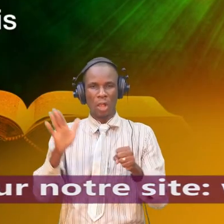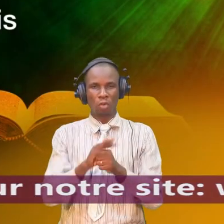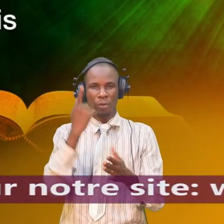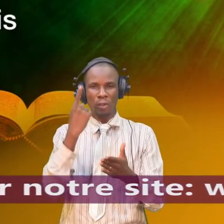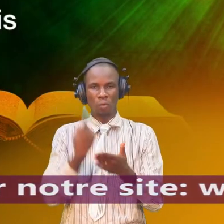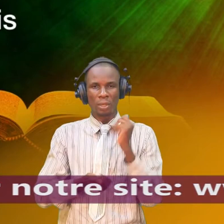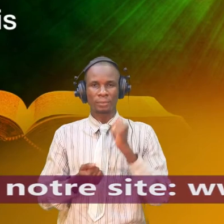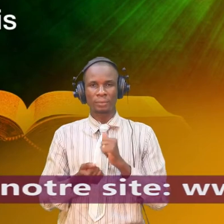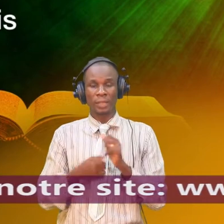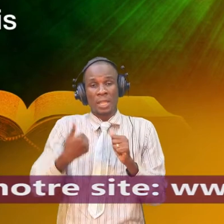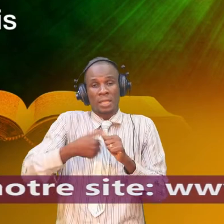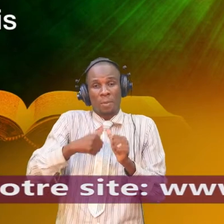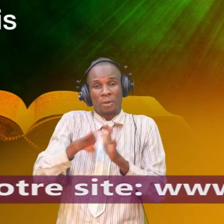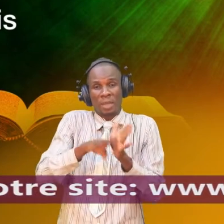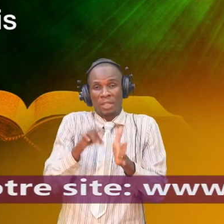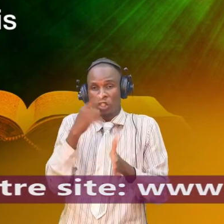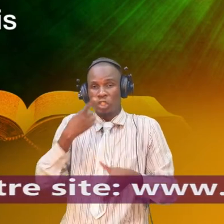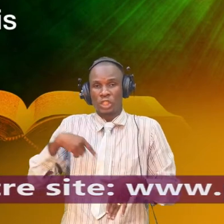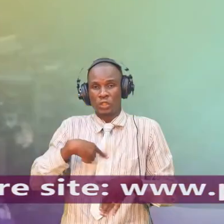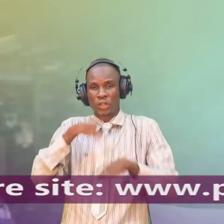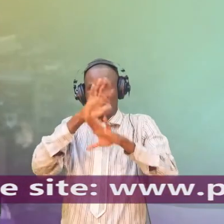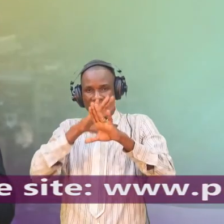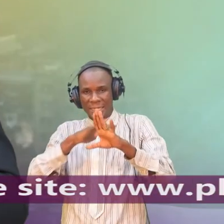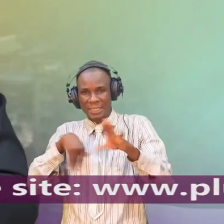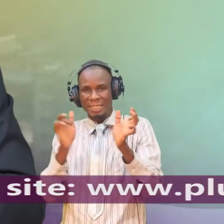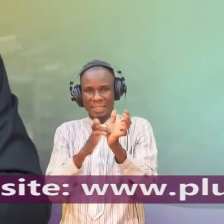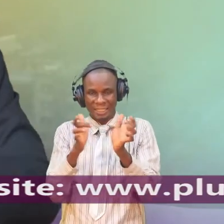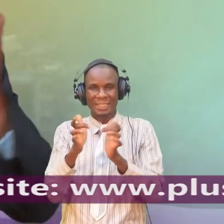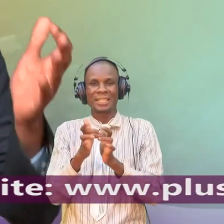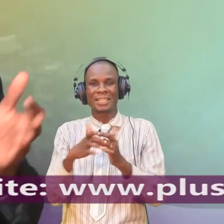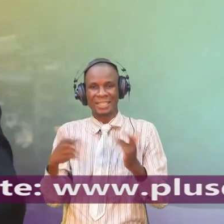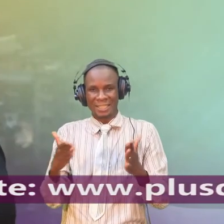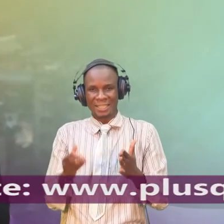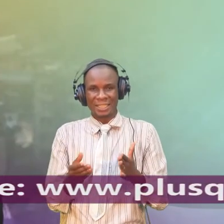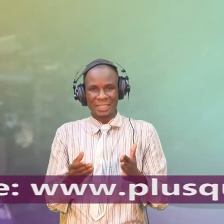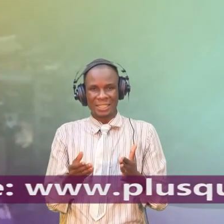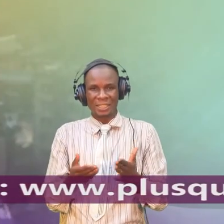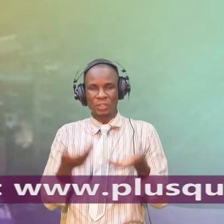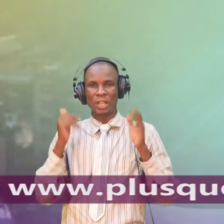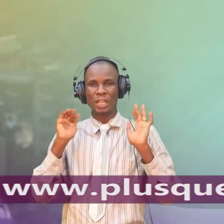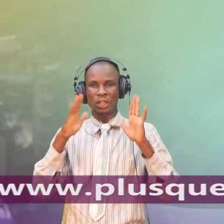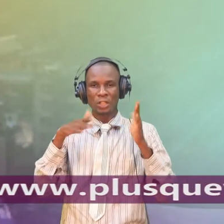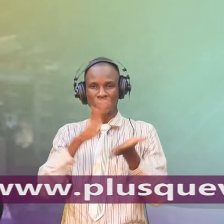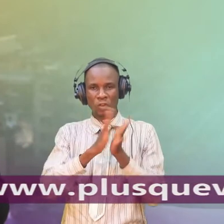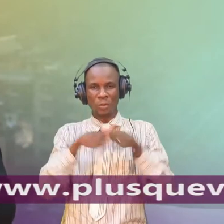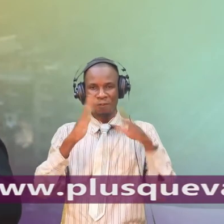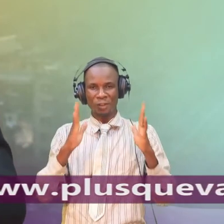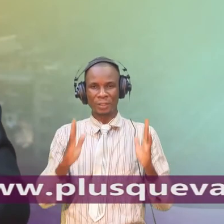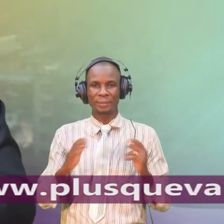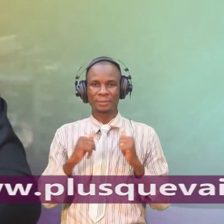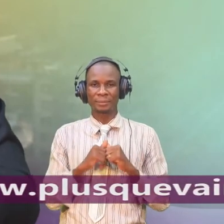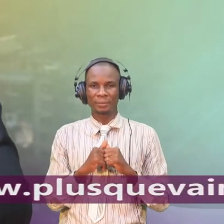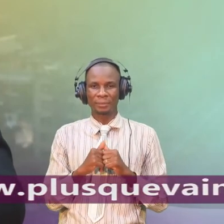mwenyewe alijichukua dhambi zetu katika mwili wake juu ya mti. Et l'apôtre Paul dans 2 Corinthiens. Na mtume Paulo katika Wakorintho